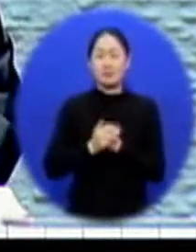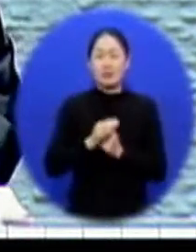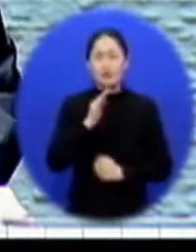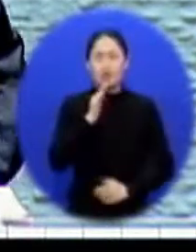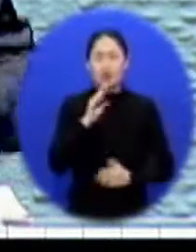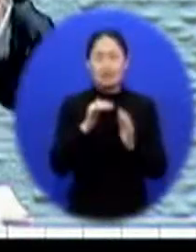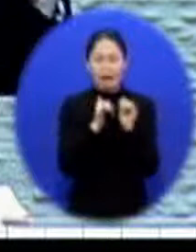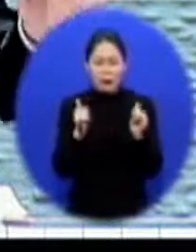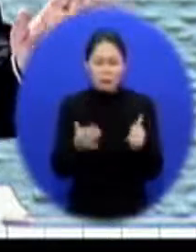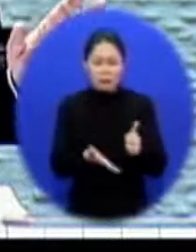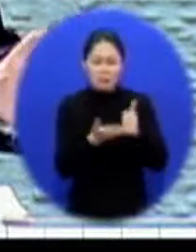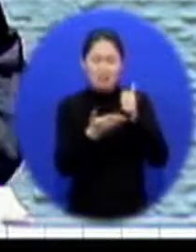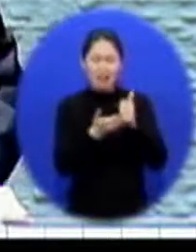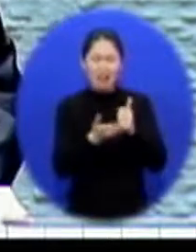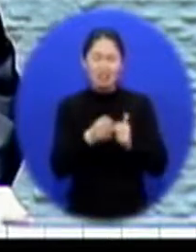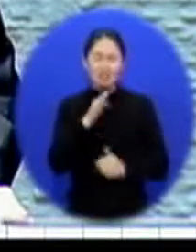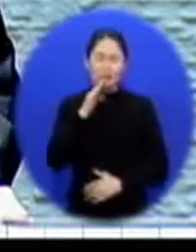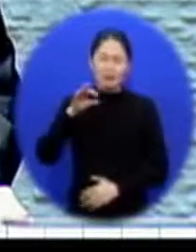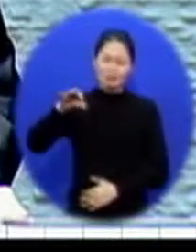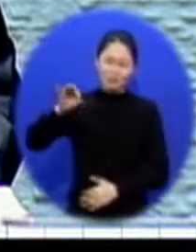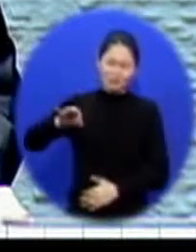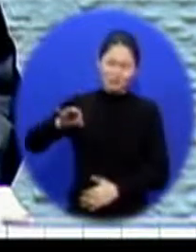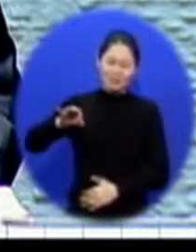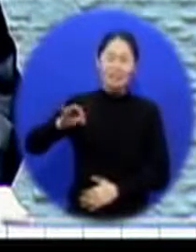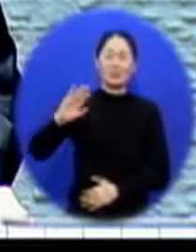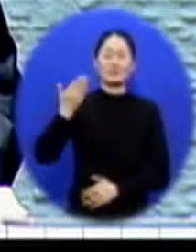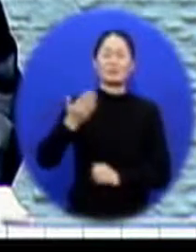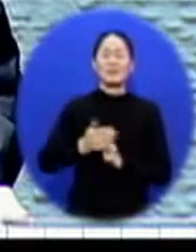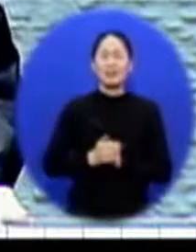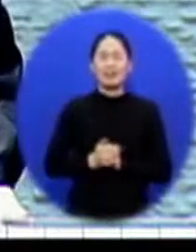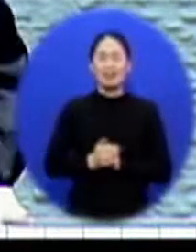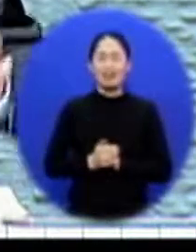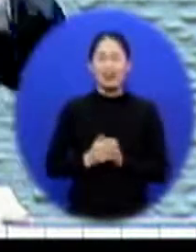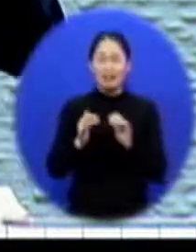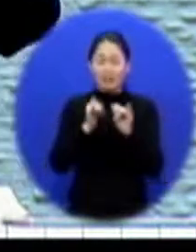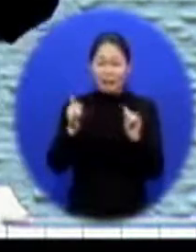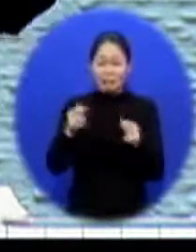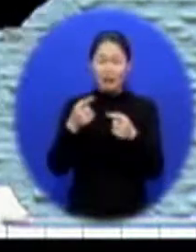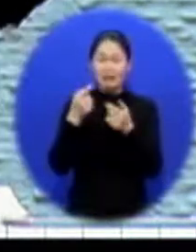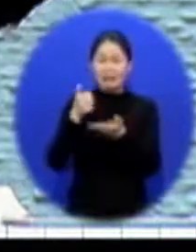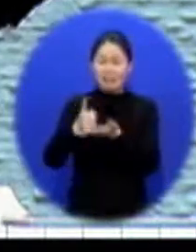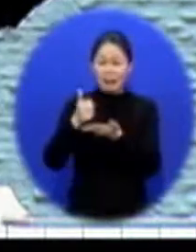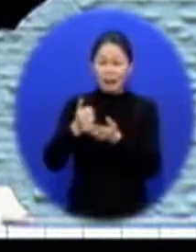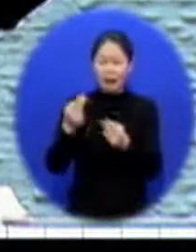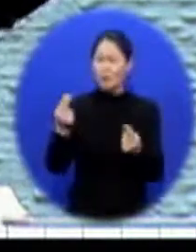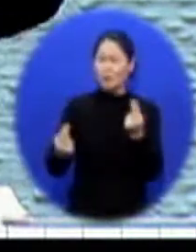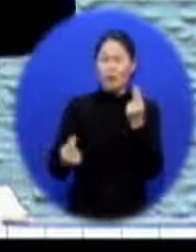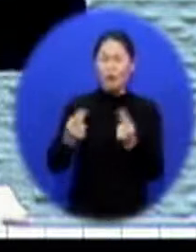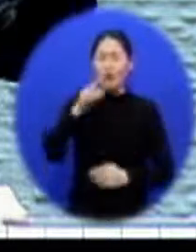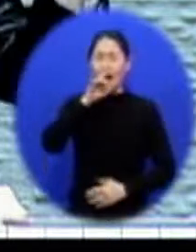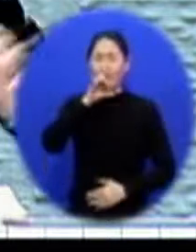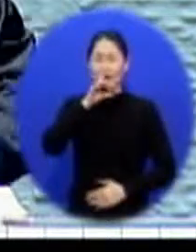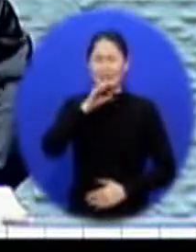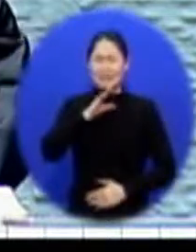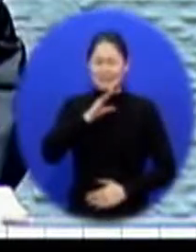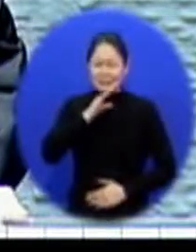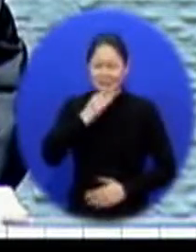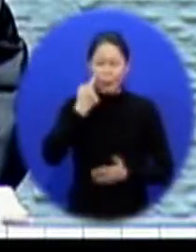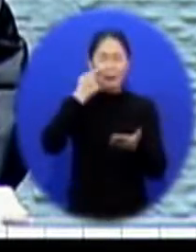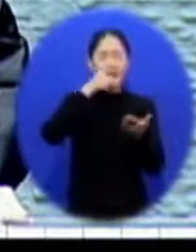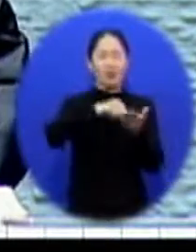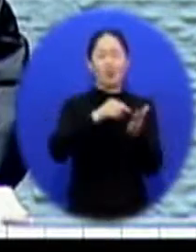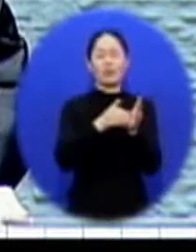사람의 칭찬이 아무것도 아니게 됐어요 사람의 칭찬과 비교할 수 없는 진짜 를 발견 하고